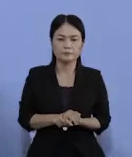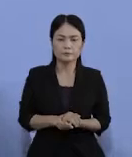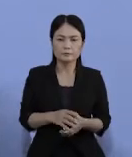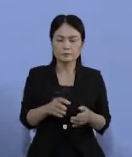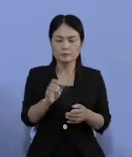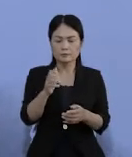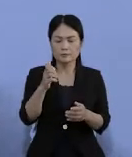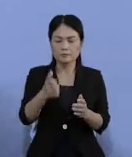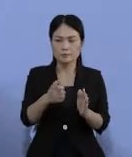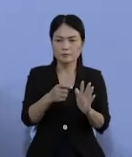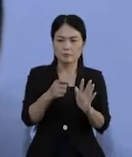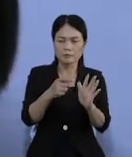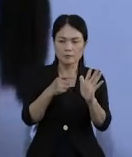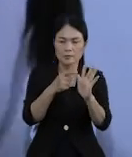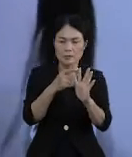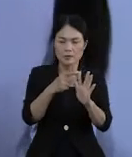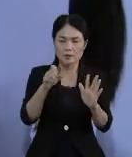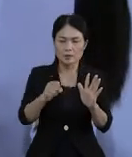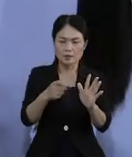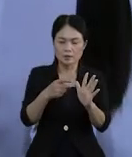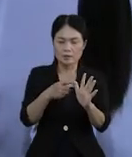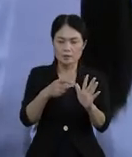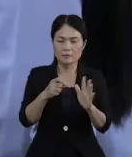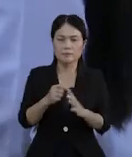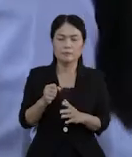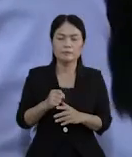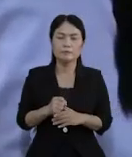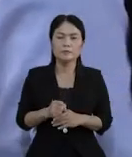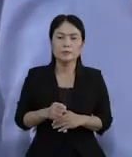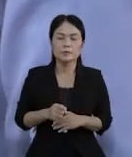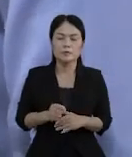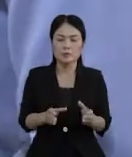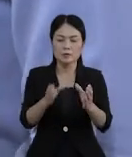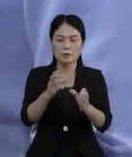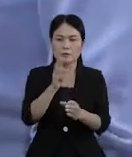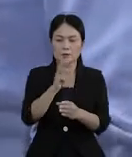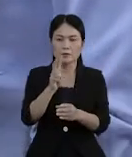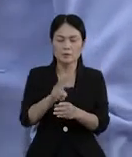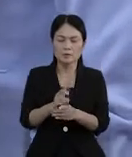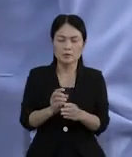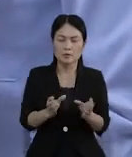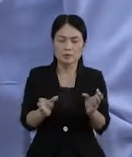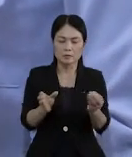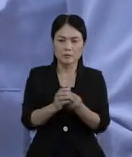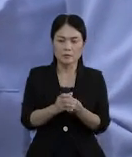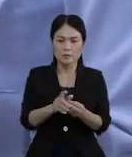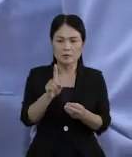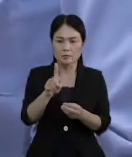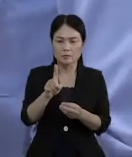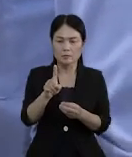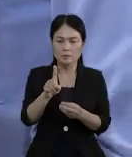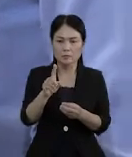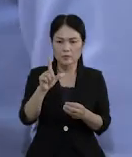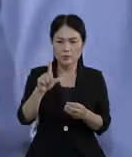Nì ta miên cổng bông tức bì. Hai cầm bông này mùi, miên chùm nó mùi lịt.